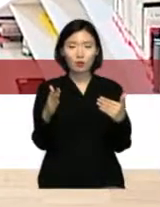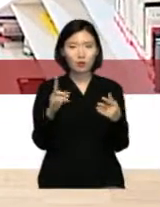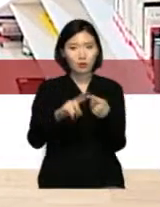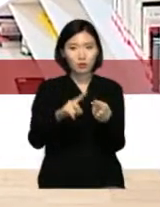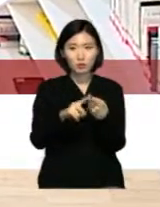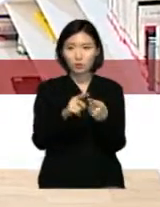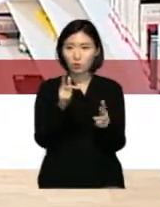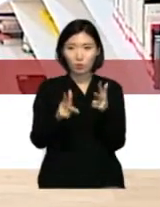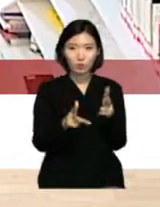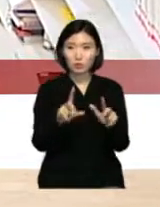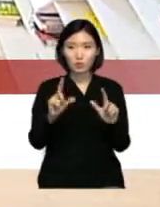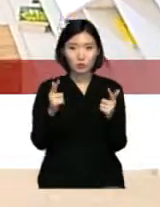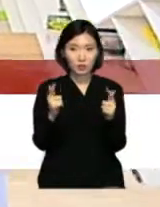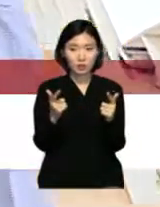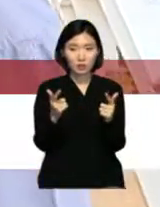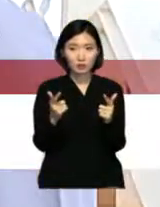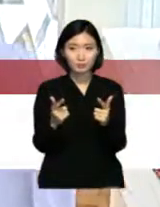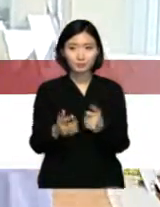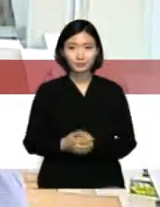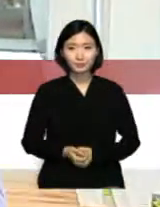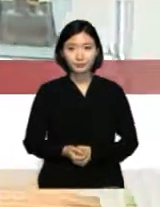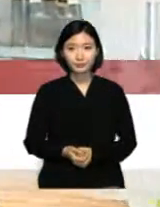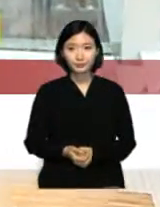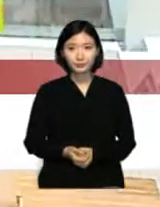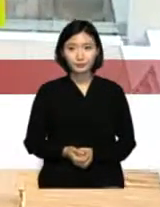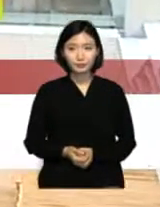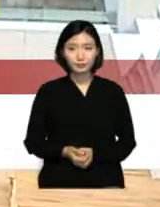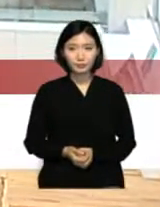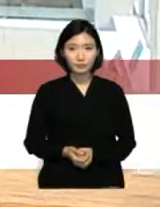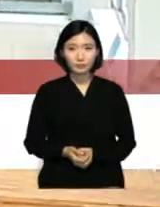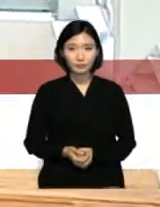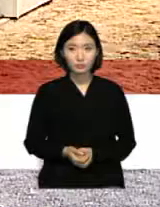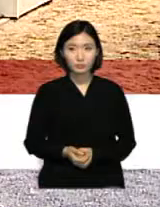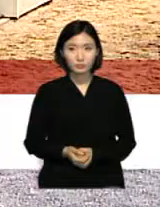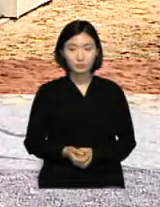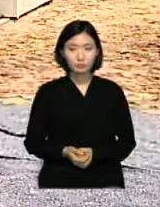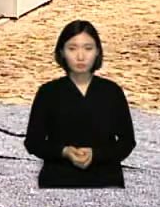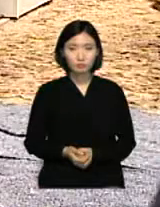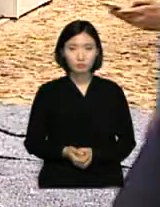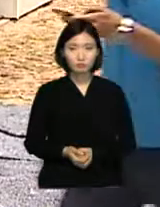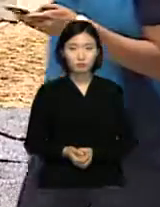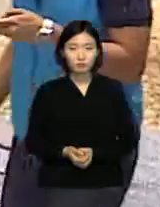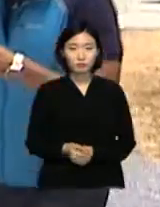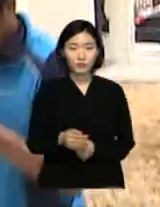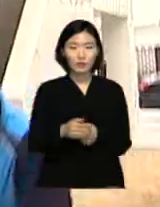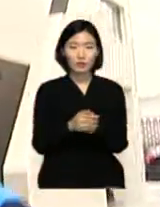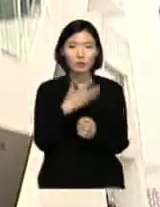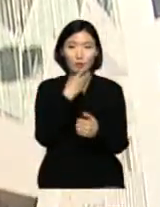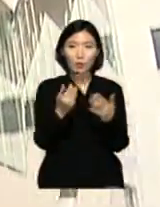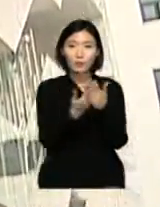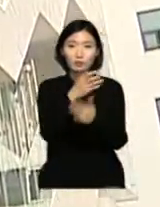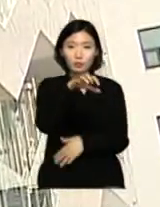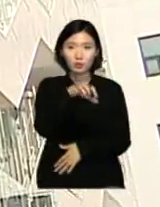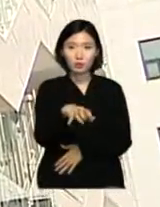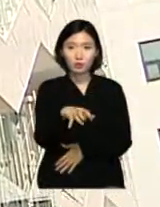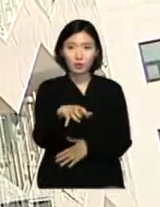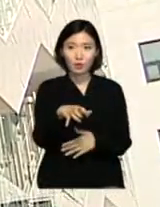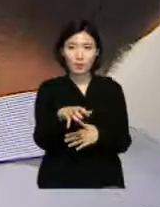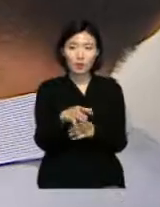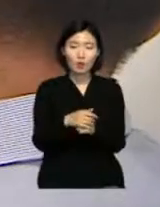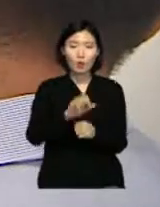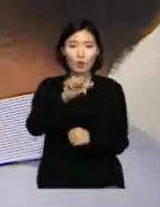공사를 하지는 않거든요. 저희가 그런 것까지 설계해서 반영을 할 수는 없거든요. 안전. 예. 공릉 행복발전소의